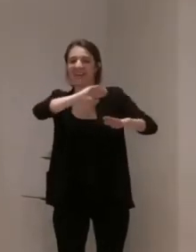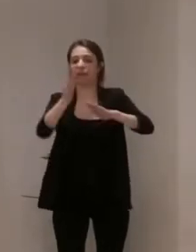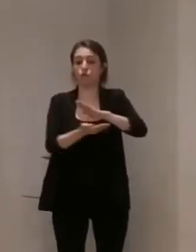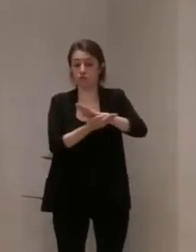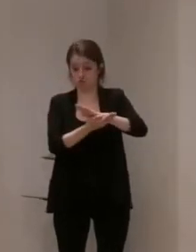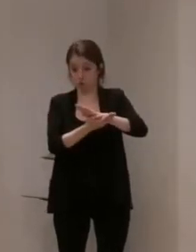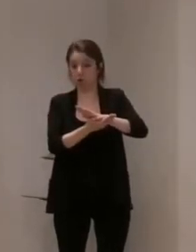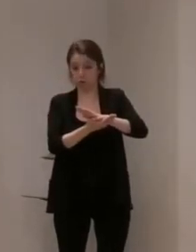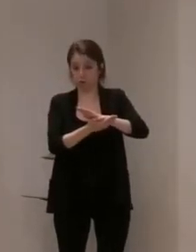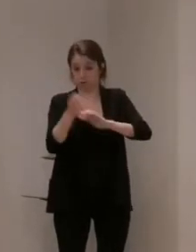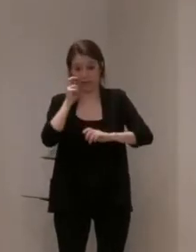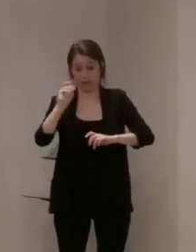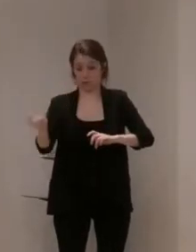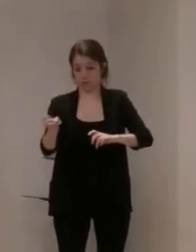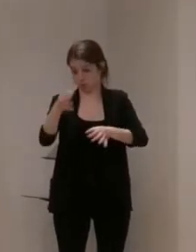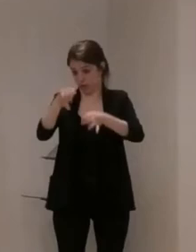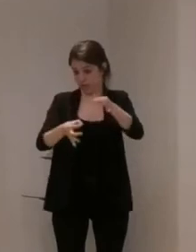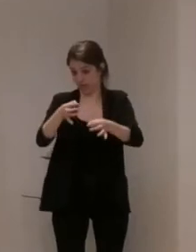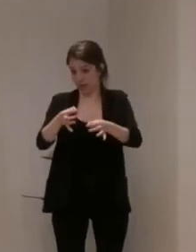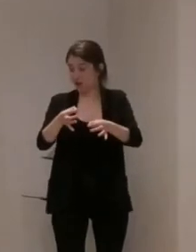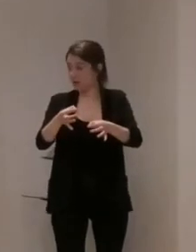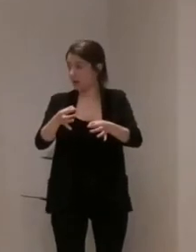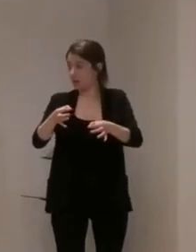acompanyar una cosa per fer evident la situació, que era